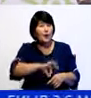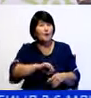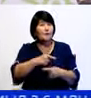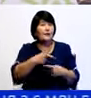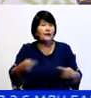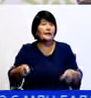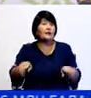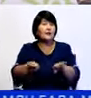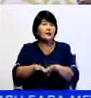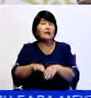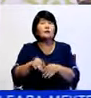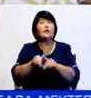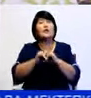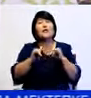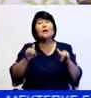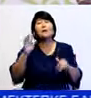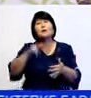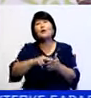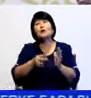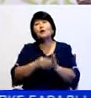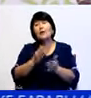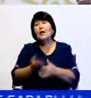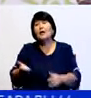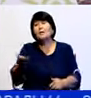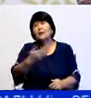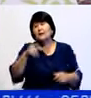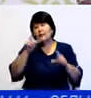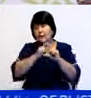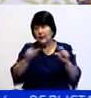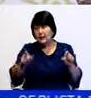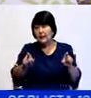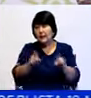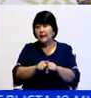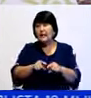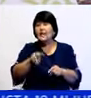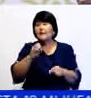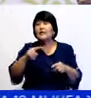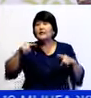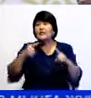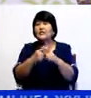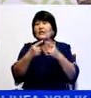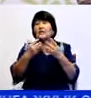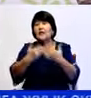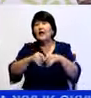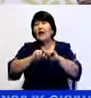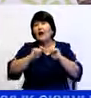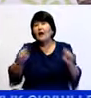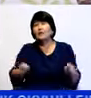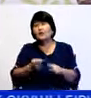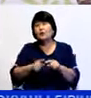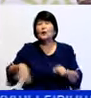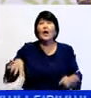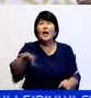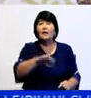дейді ғой, соны дамыту болып жоспарладық. Біздің мектебімізде NS инжиниринг алаңы ашылған деп жатыр. Сол алаңында